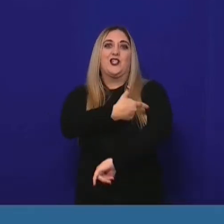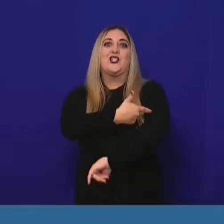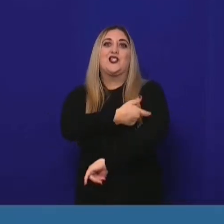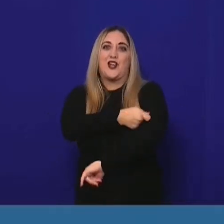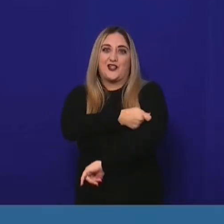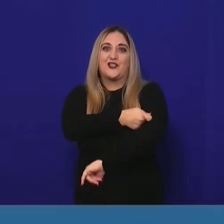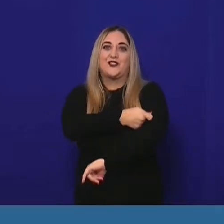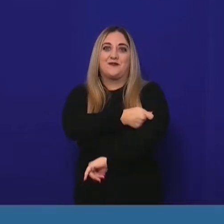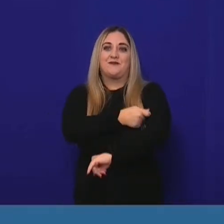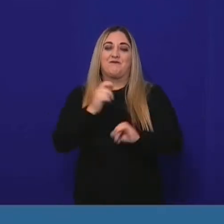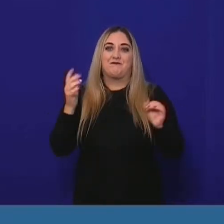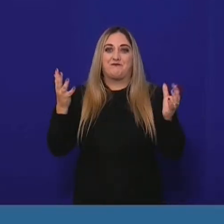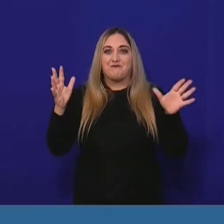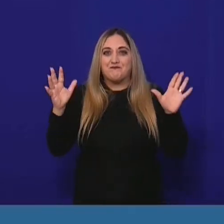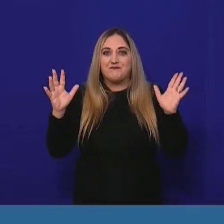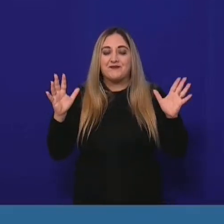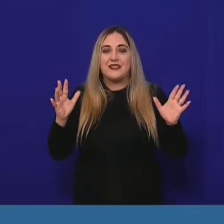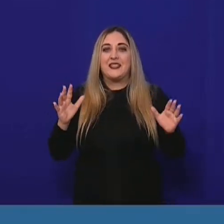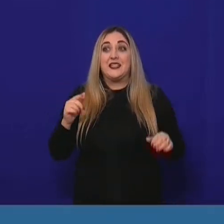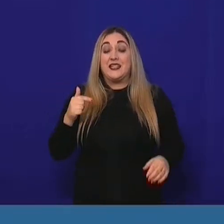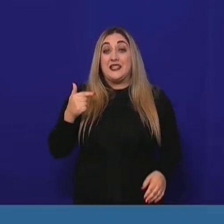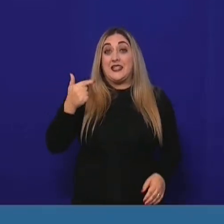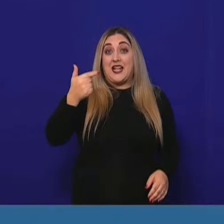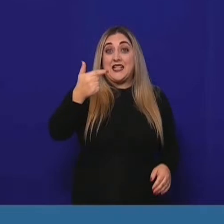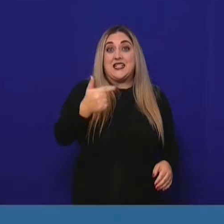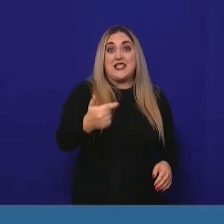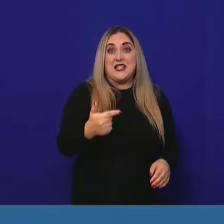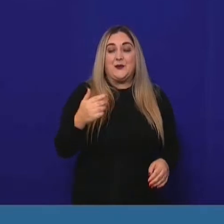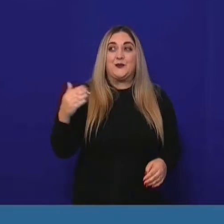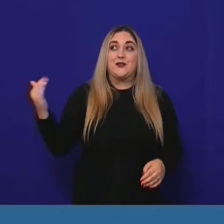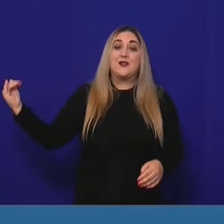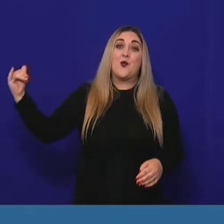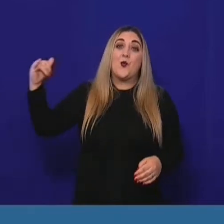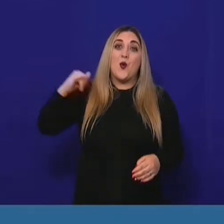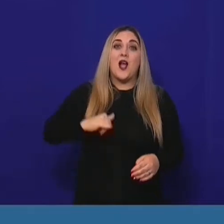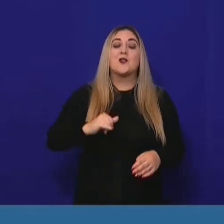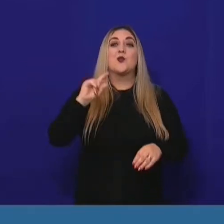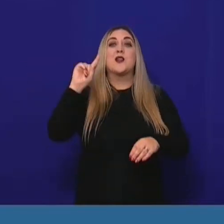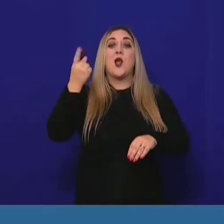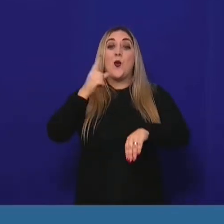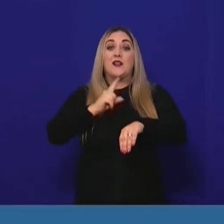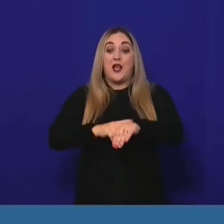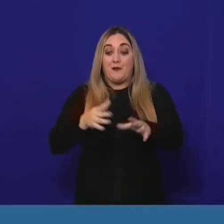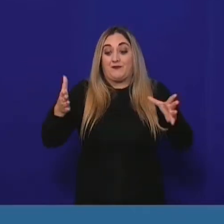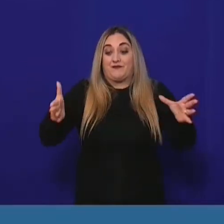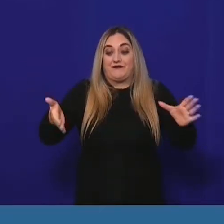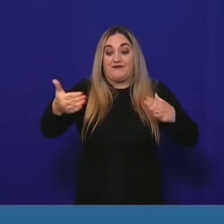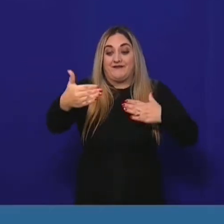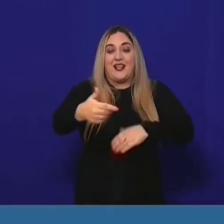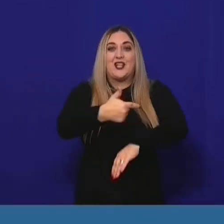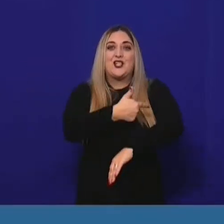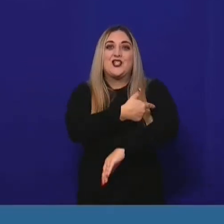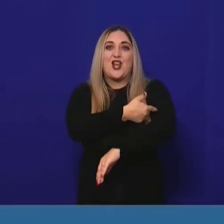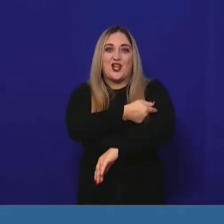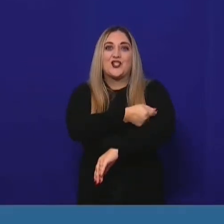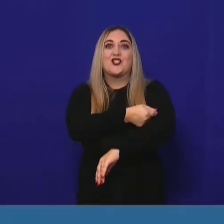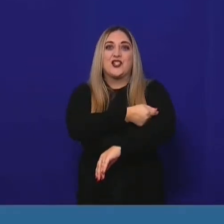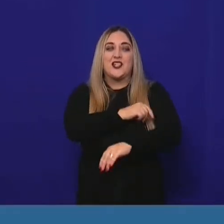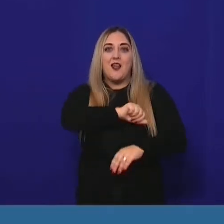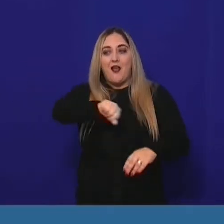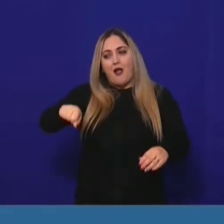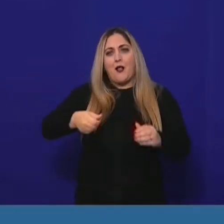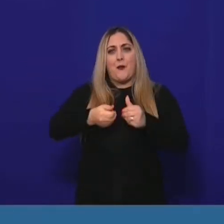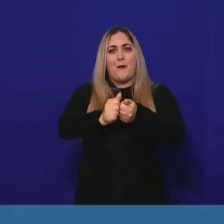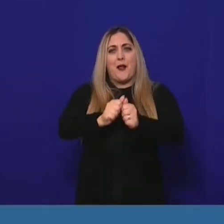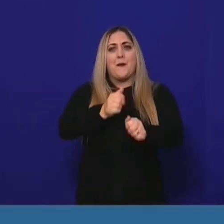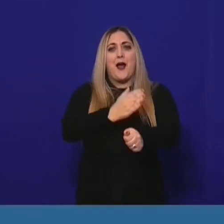u allura issa nhar is-Sibt kif jaslu l-ewwel kwantitajiet ta' tilqima aħna għandna l-preparamenti kollha meħtieġa